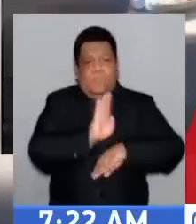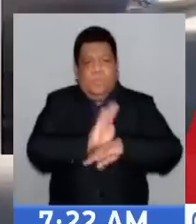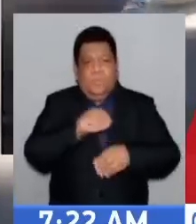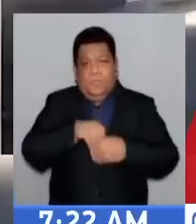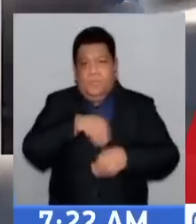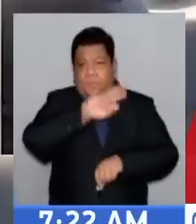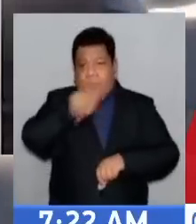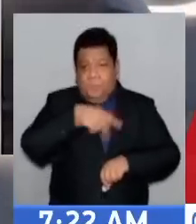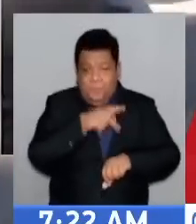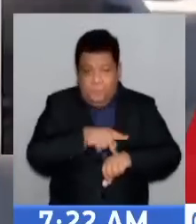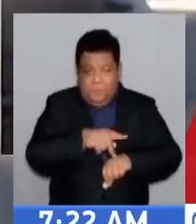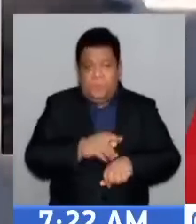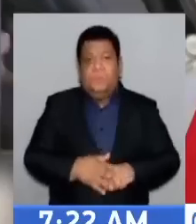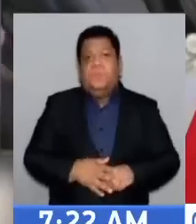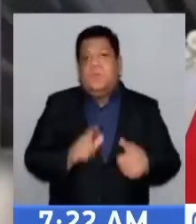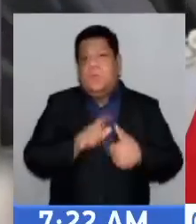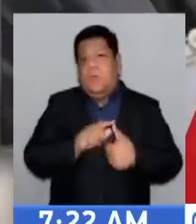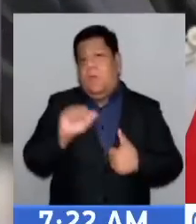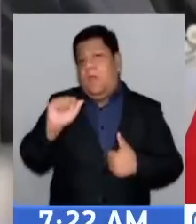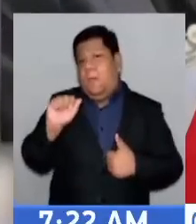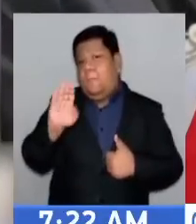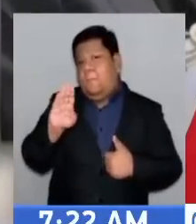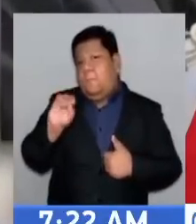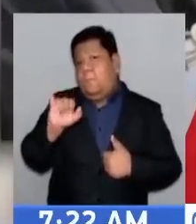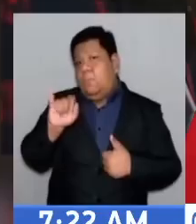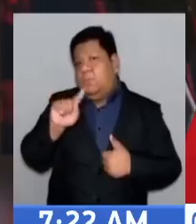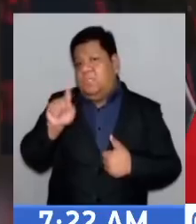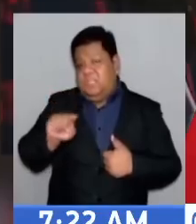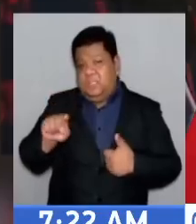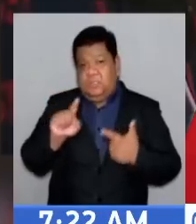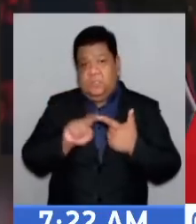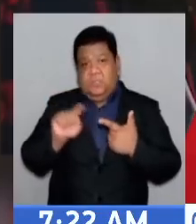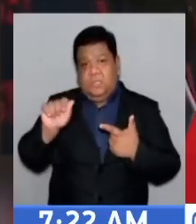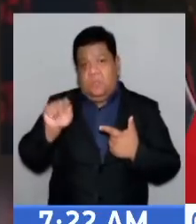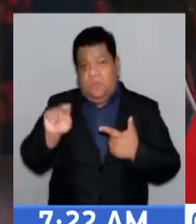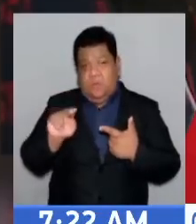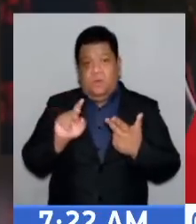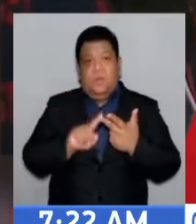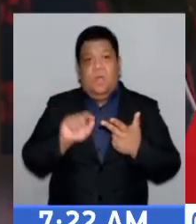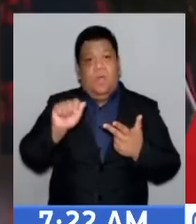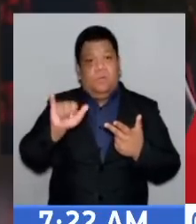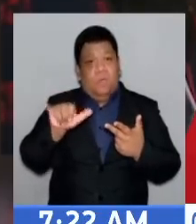Aboitis, Kevin Andrew Tan, Jaime Sobel de Ayala, Lance Gokong